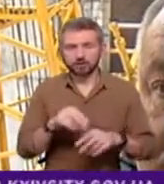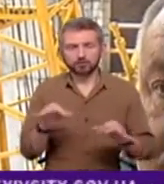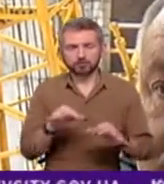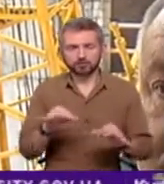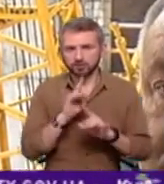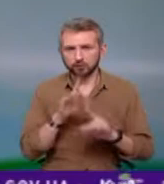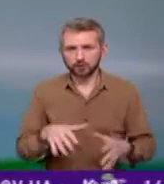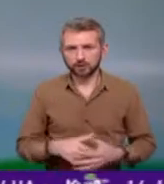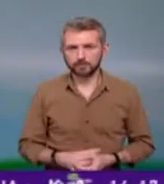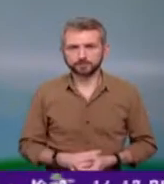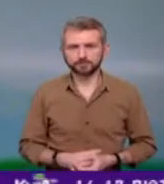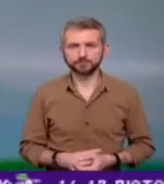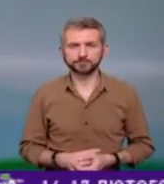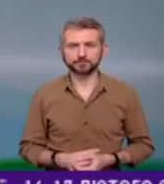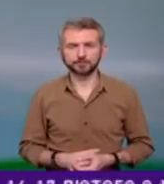буде.